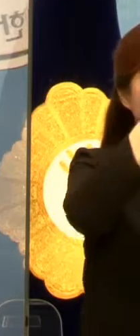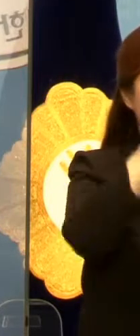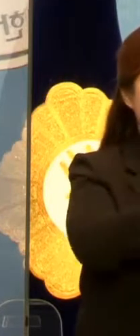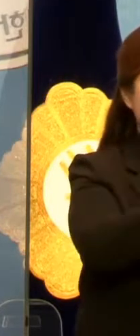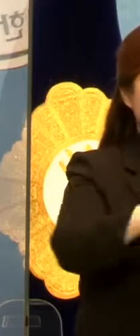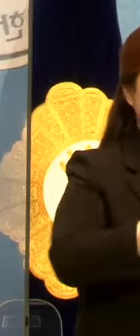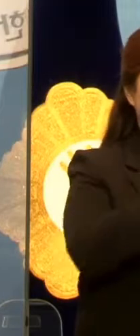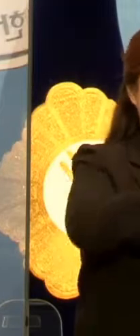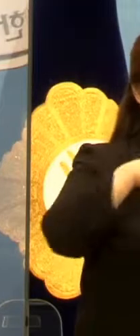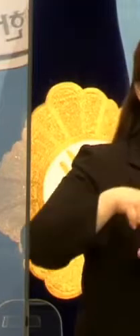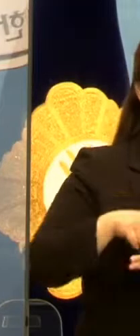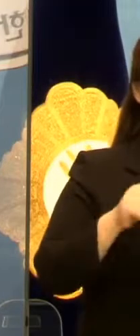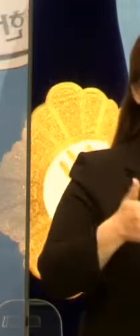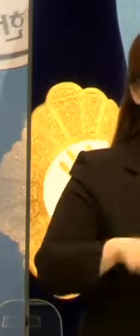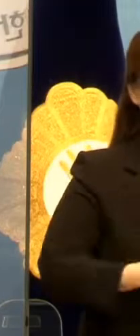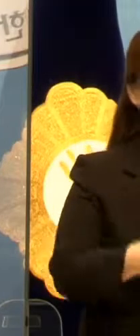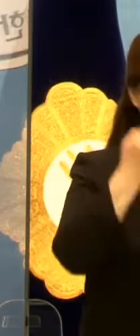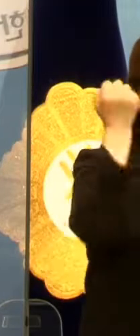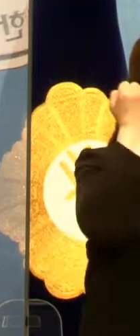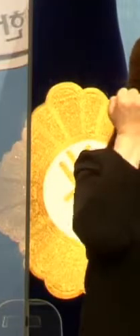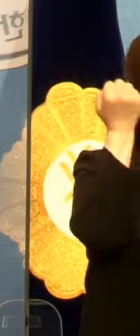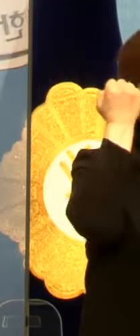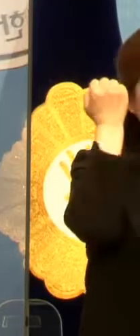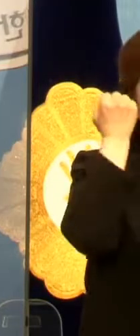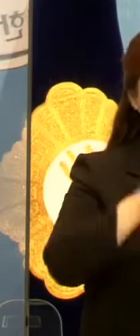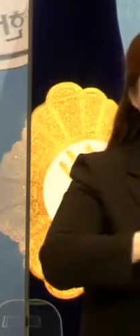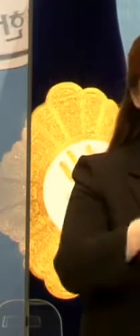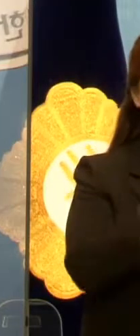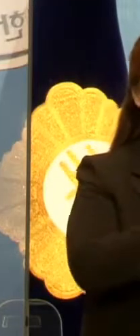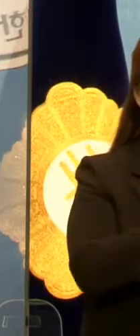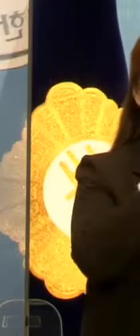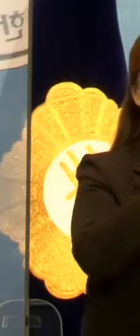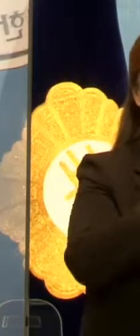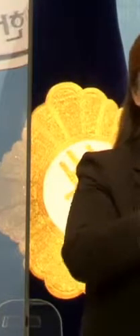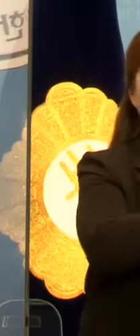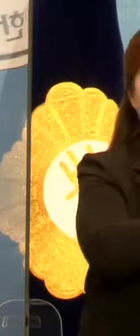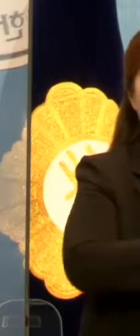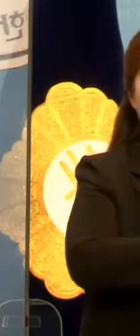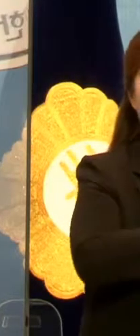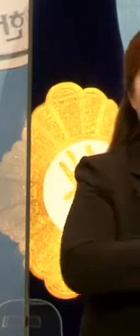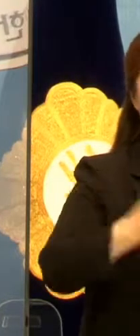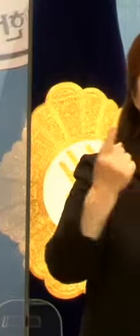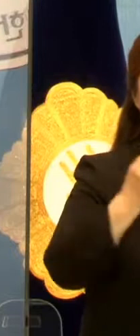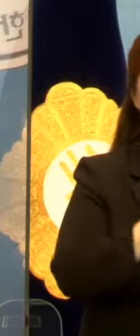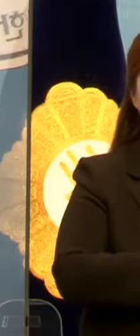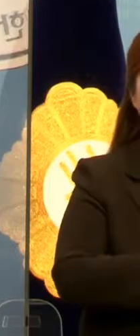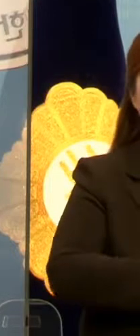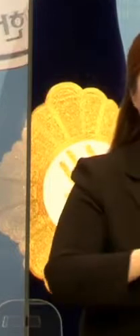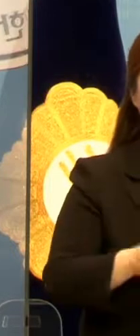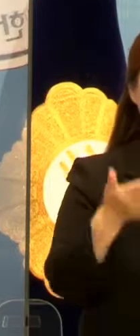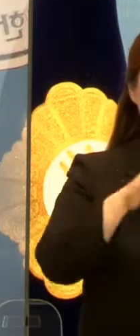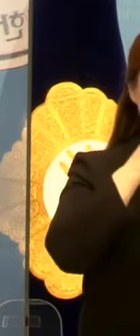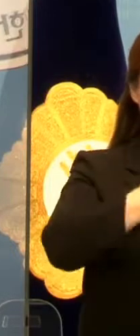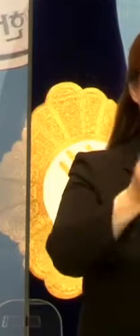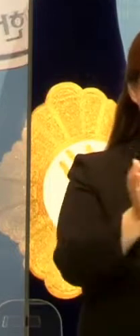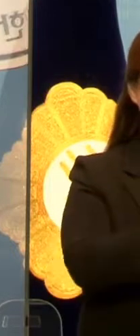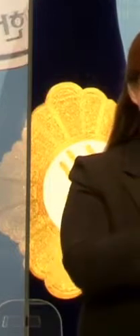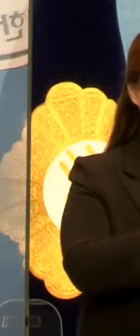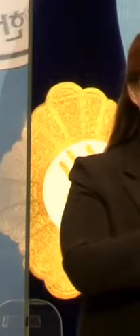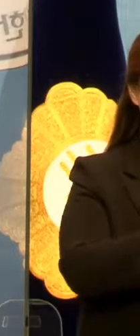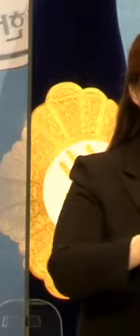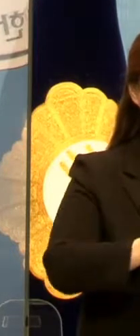혹은 혼자 고군분투 하면서 척박한 환경 들을 것 변 d 명 버텨 왔습니다 하지만 더불어 민주당은 이제